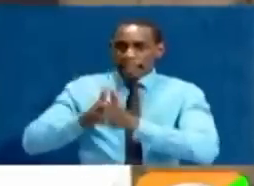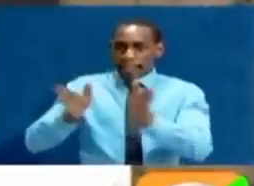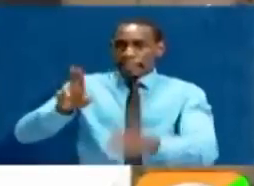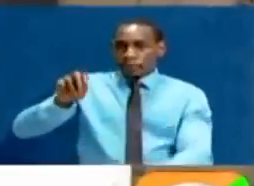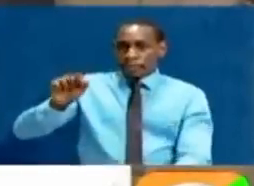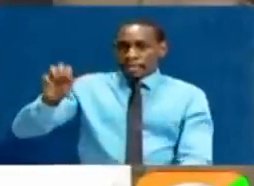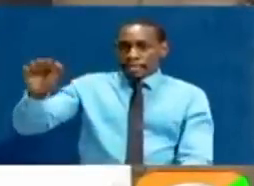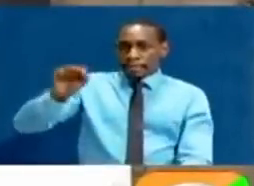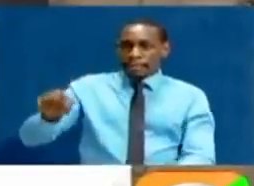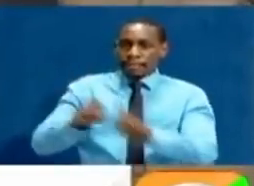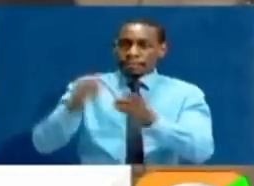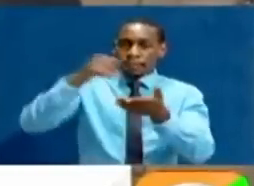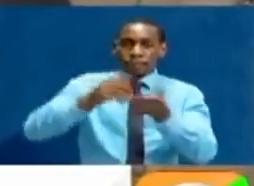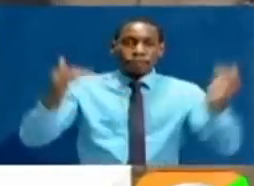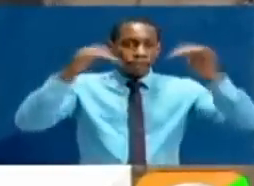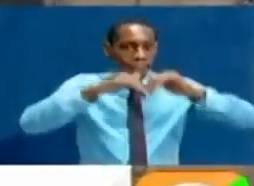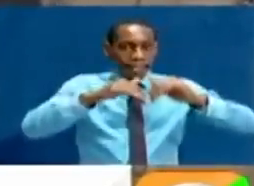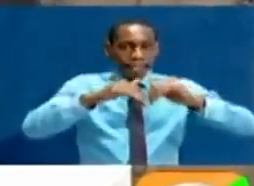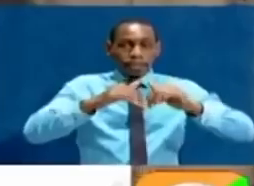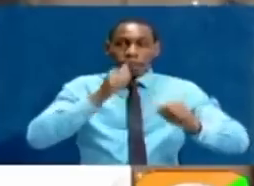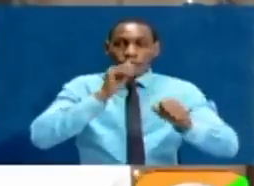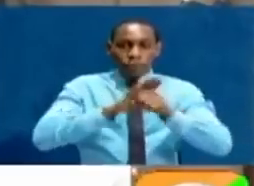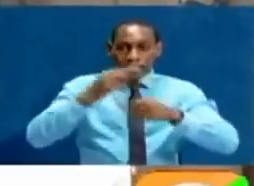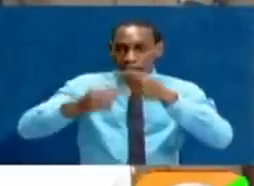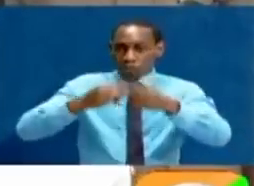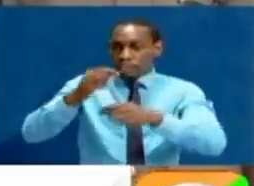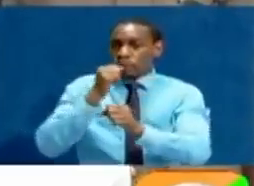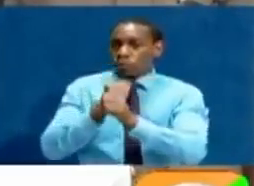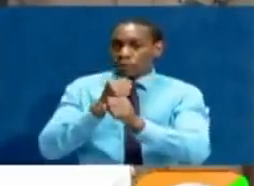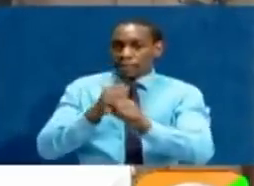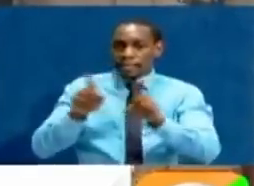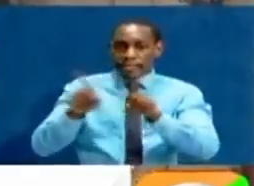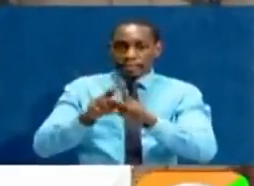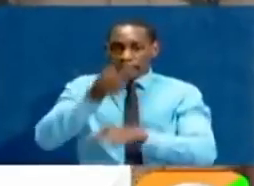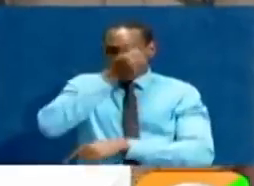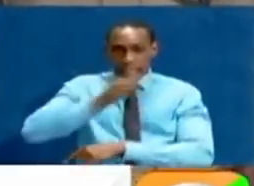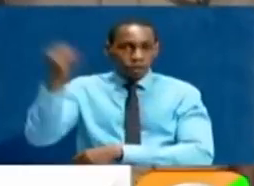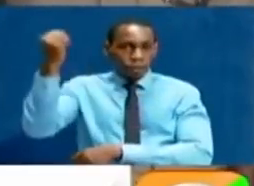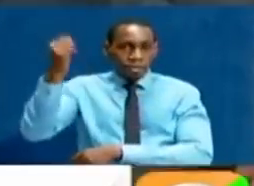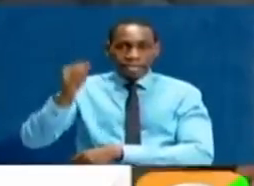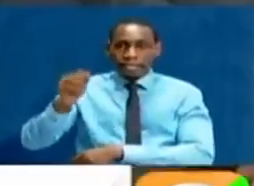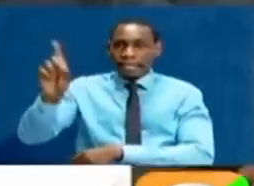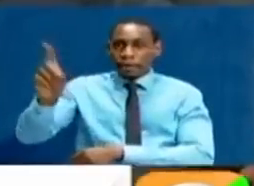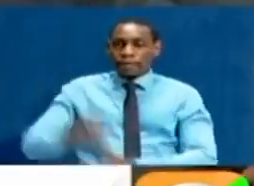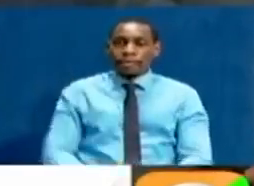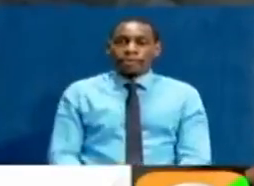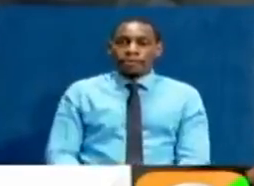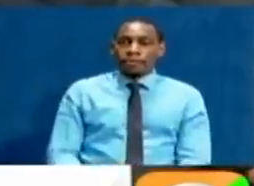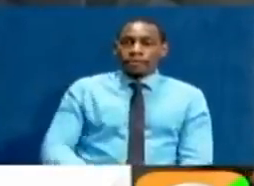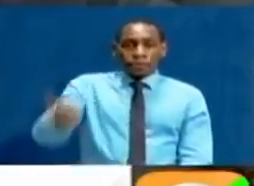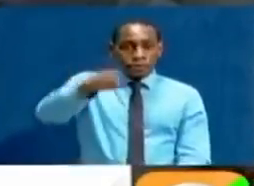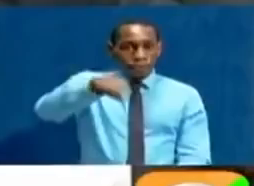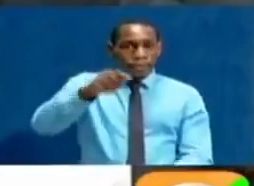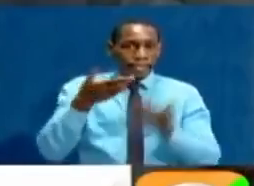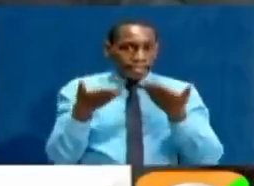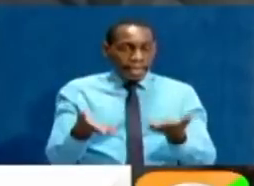Mohammed Badi, ambaye pia alihudhuria mkutano huo, akiahidi kuendeleza kazi na kufumbia macho siasa za jiji. We are